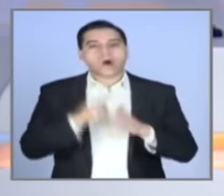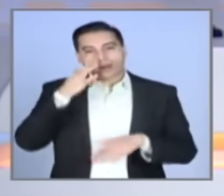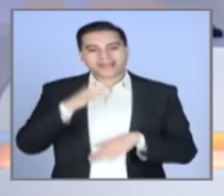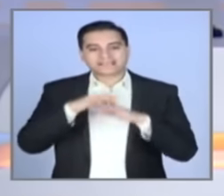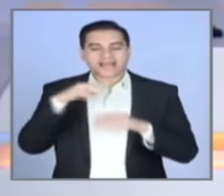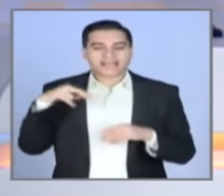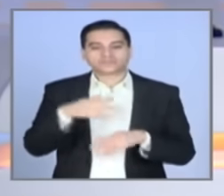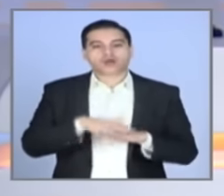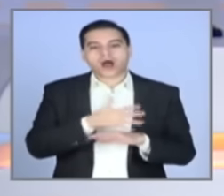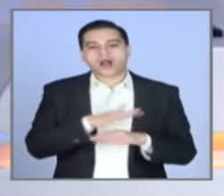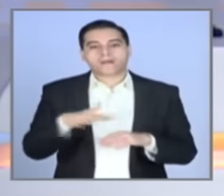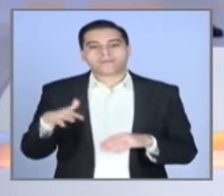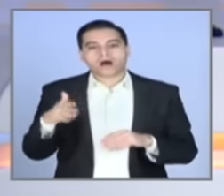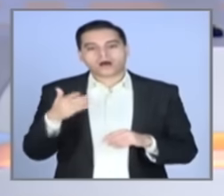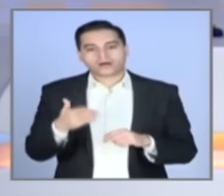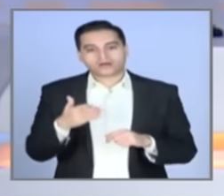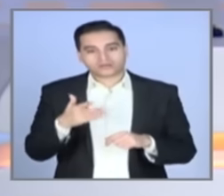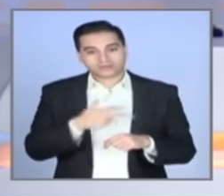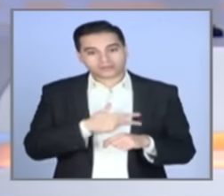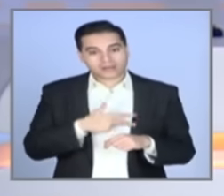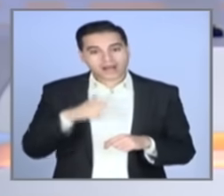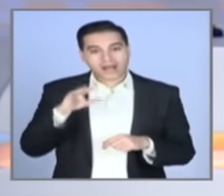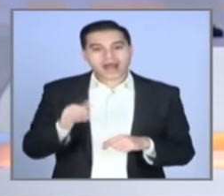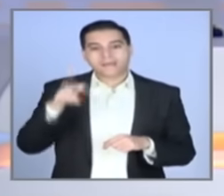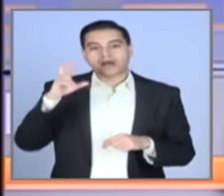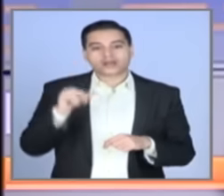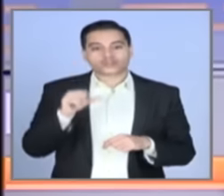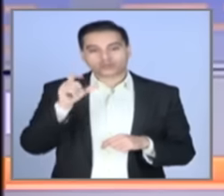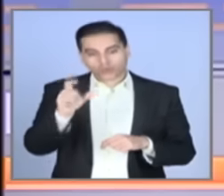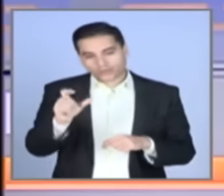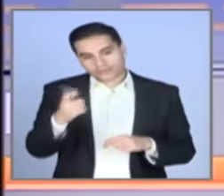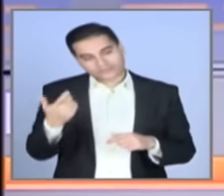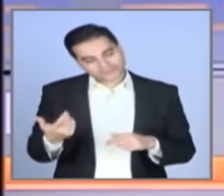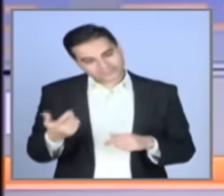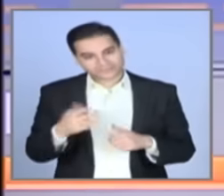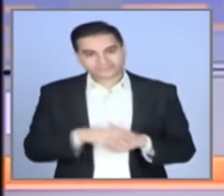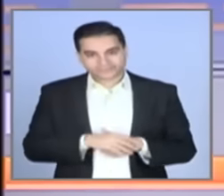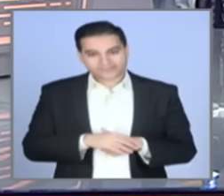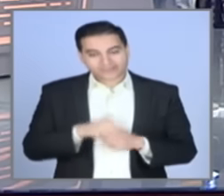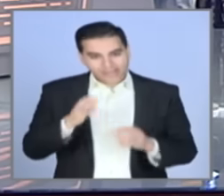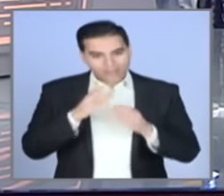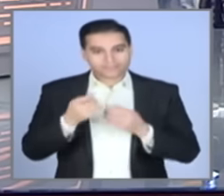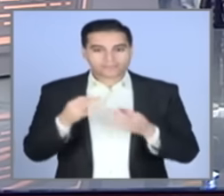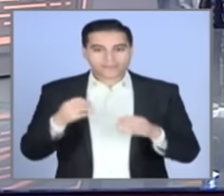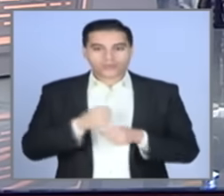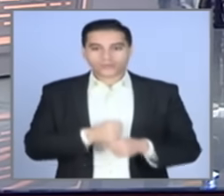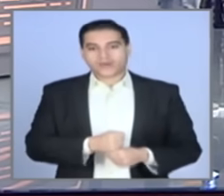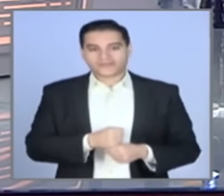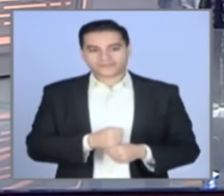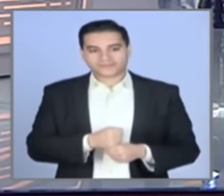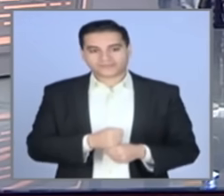أحد أنهار أمريكا الجنوبية. الأمازون. طبعا الأمازون. شفت بتجاوب على كل أسئلة وانت واقف